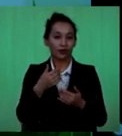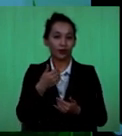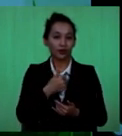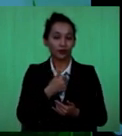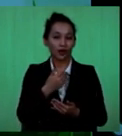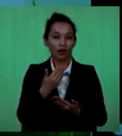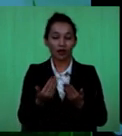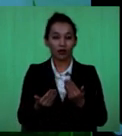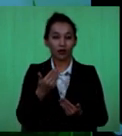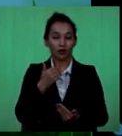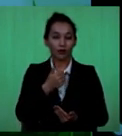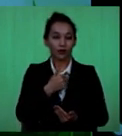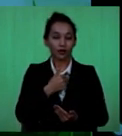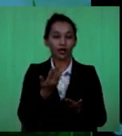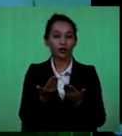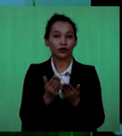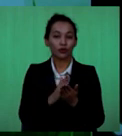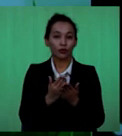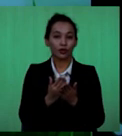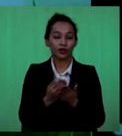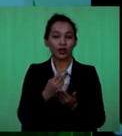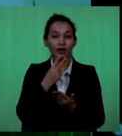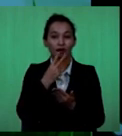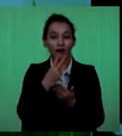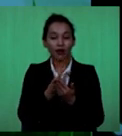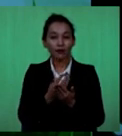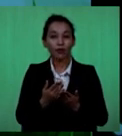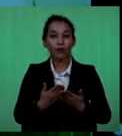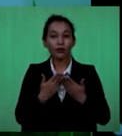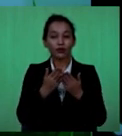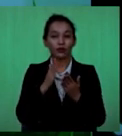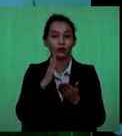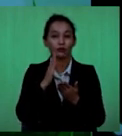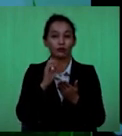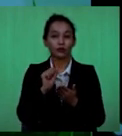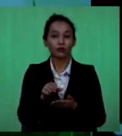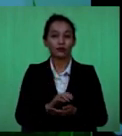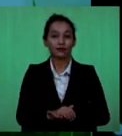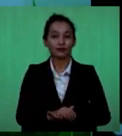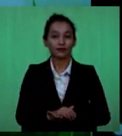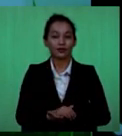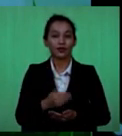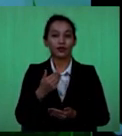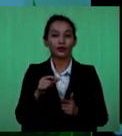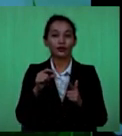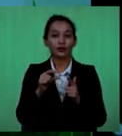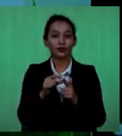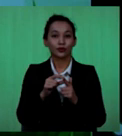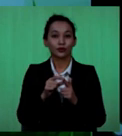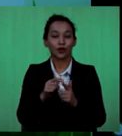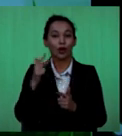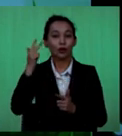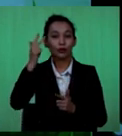xohlasangiz darsligingizdan o'qishingiz mumkin. Agar ekrandan o'qimoqchi bo'lsangiz, ekrandan aynan sizning so'zlaringizni ko'k